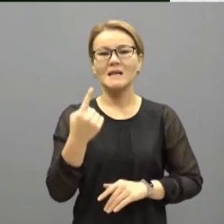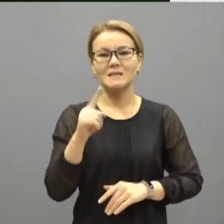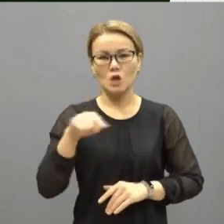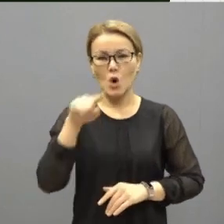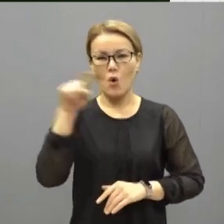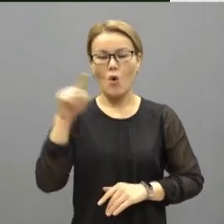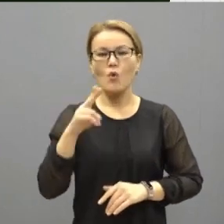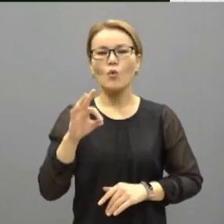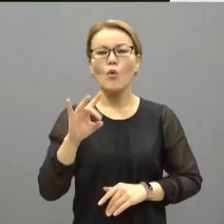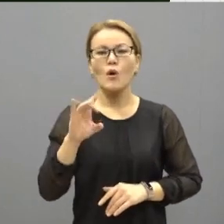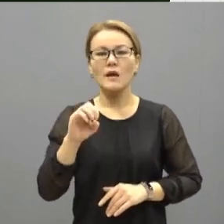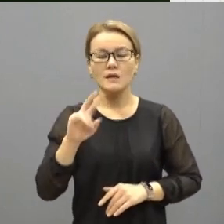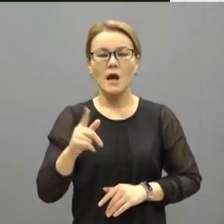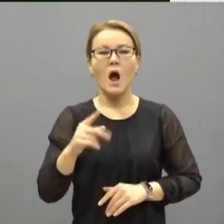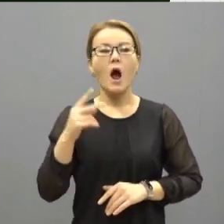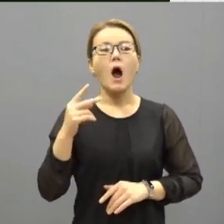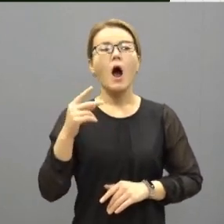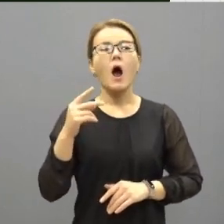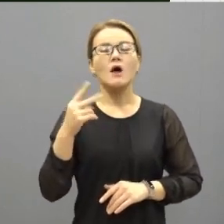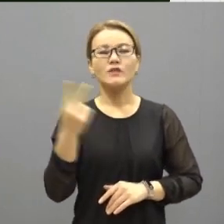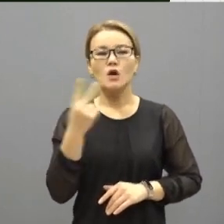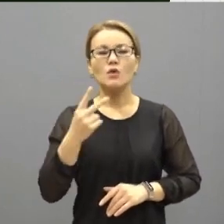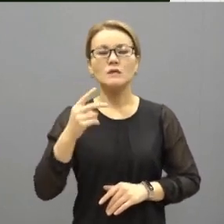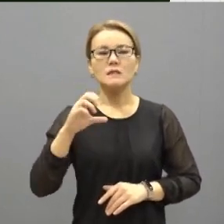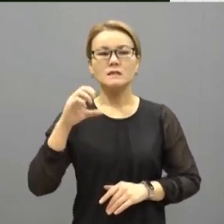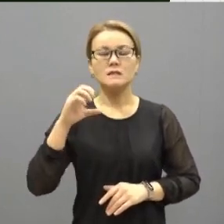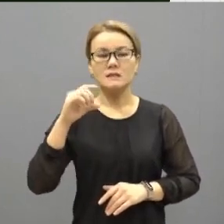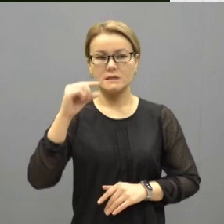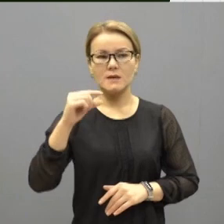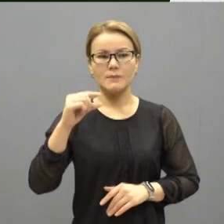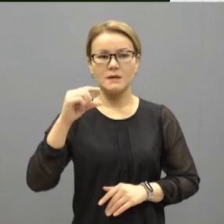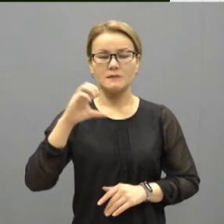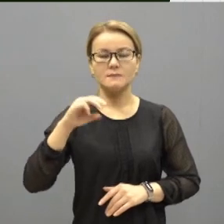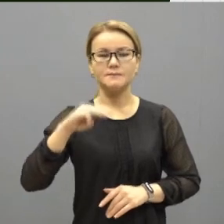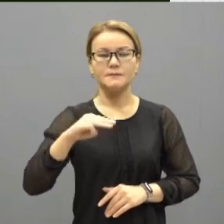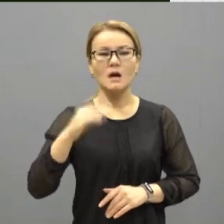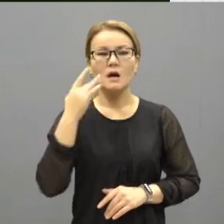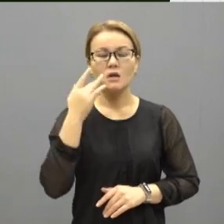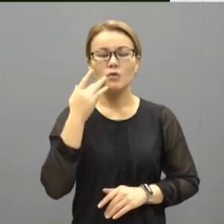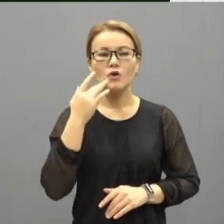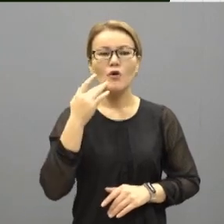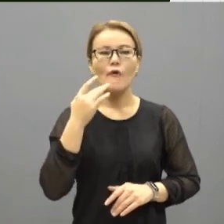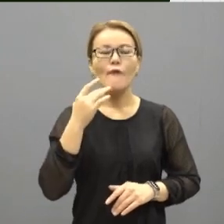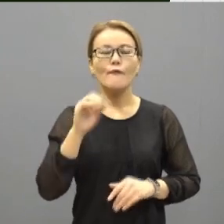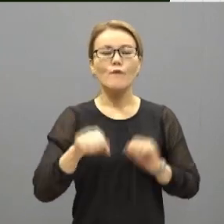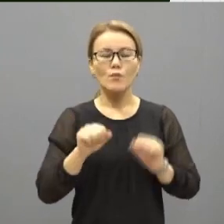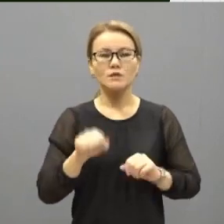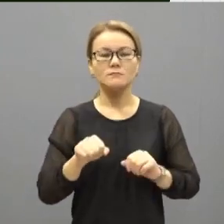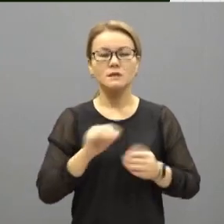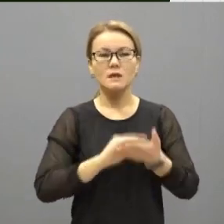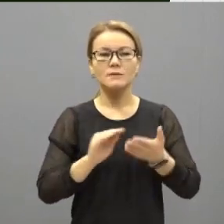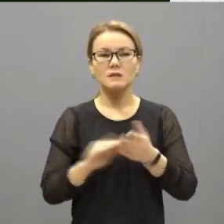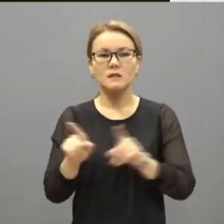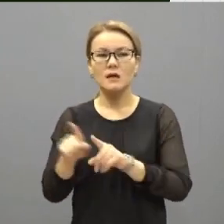корень. Уравнение второй степени или квадратное уравнение, которое в общем виде записано